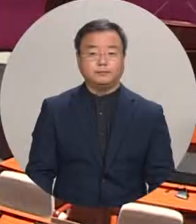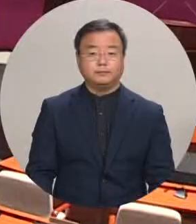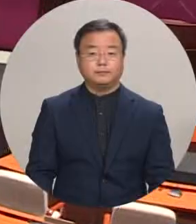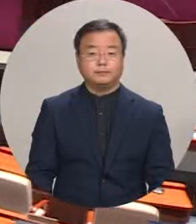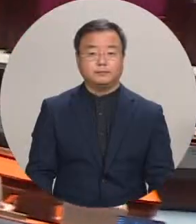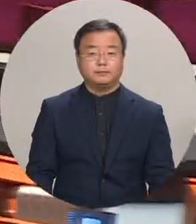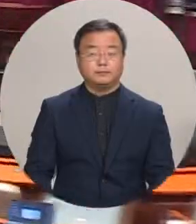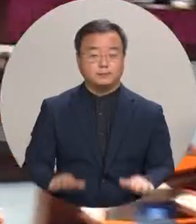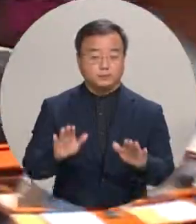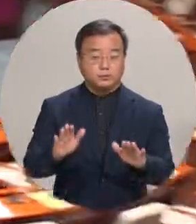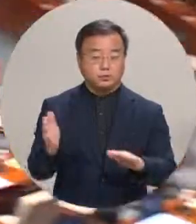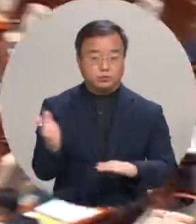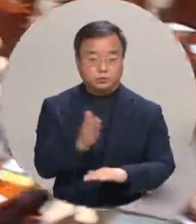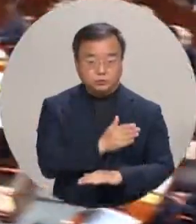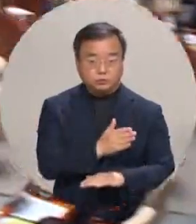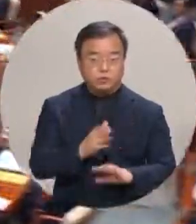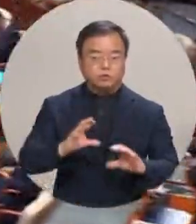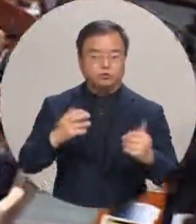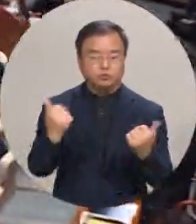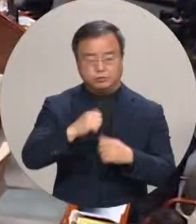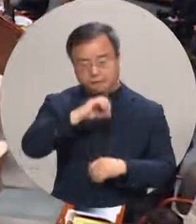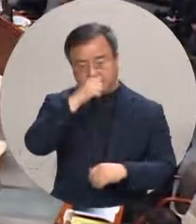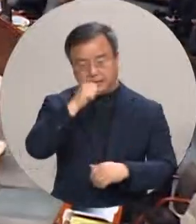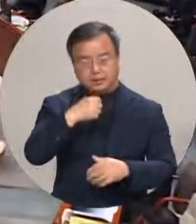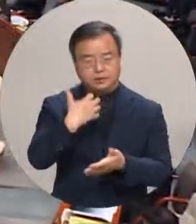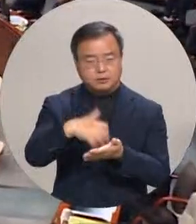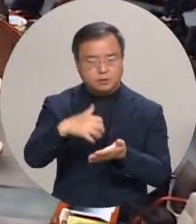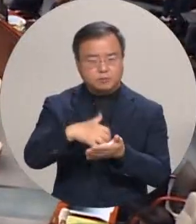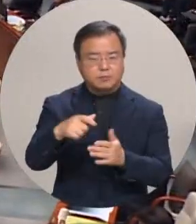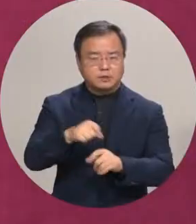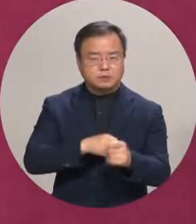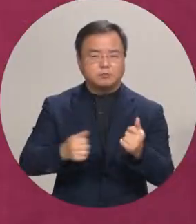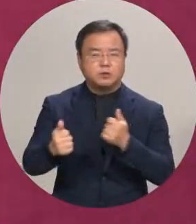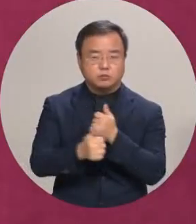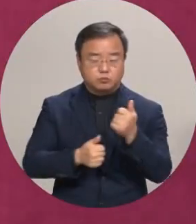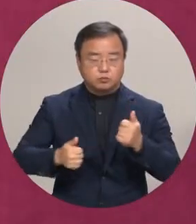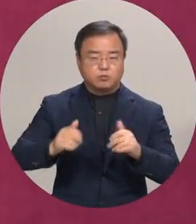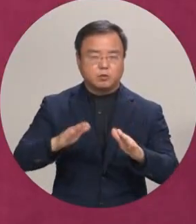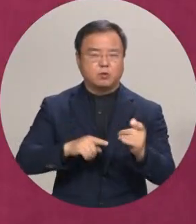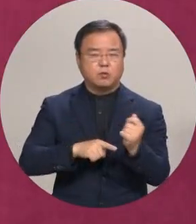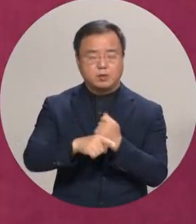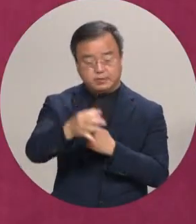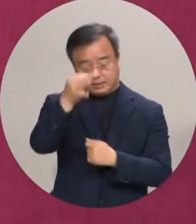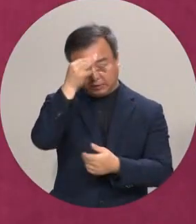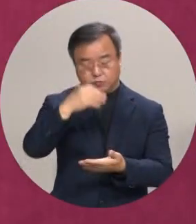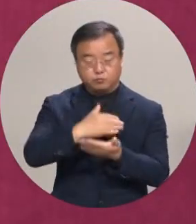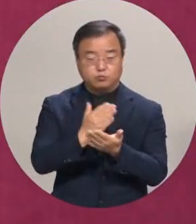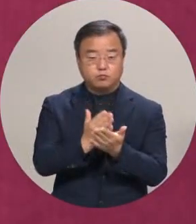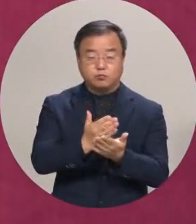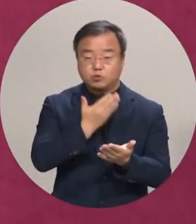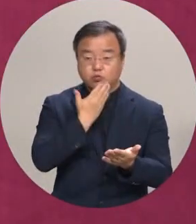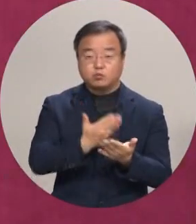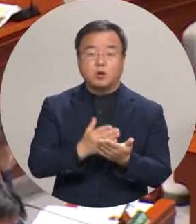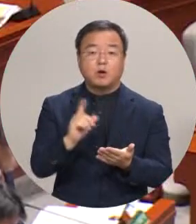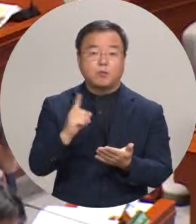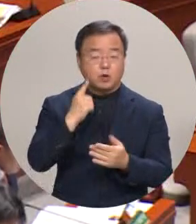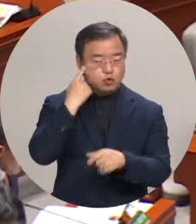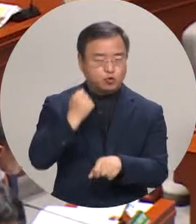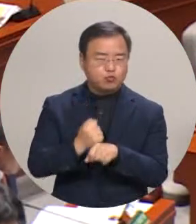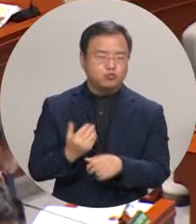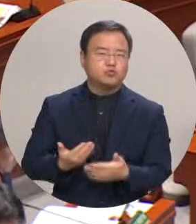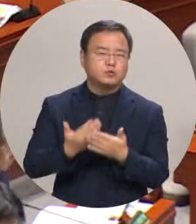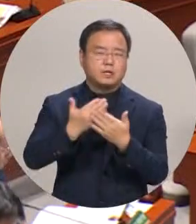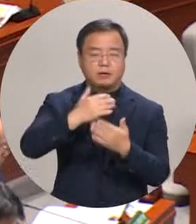기자입니다 시작된 국회 예산 결산 특별위원회 과학기술 분야 화두는 연구 개발 예산 즉